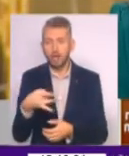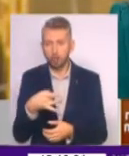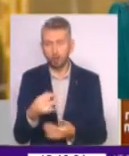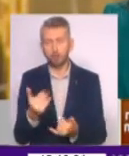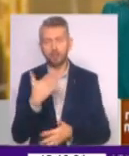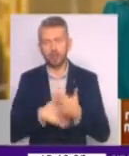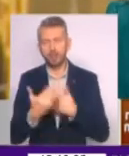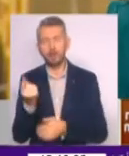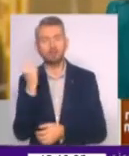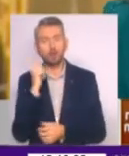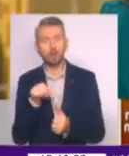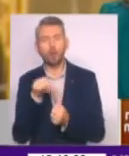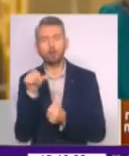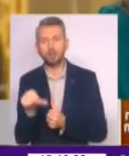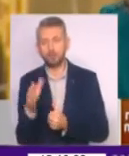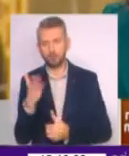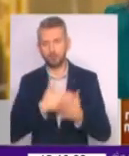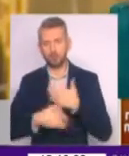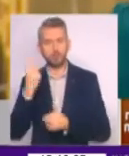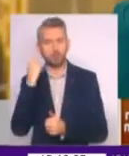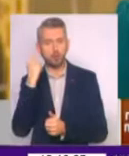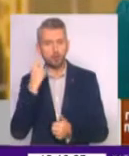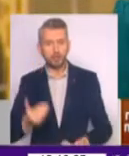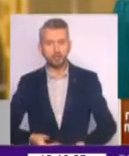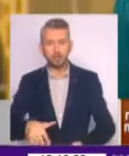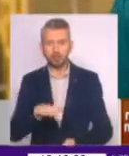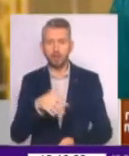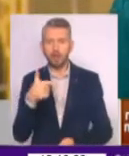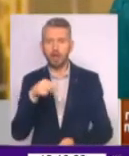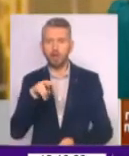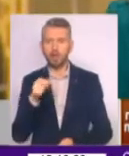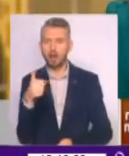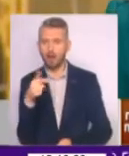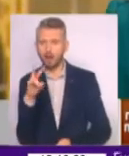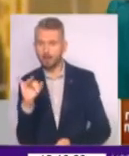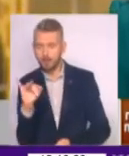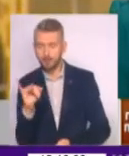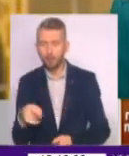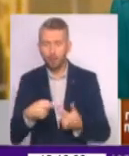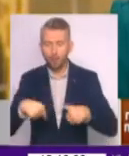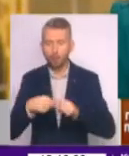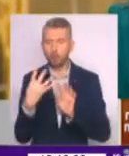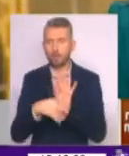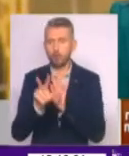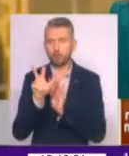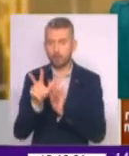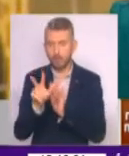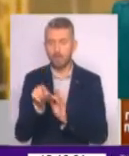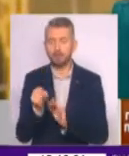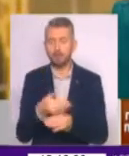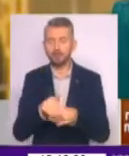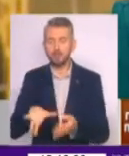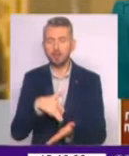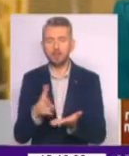вас почути. Особливо ми будемо раді почути саме жителів масиву Галагани. Будь ласка, округ номер 93, це профільно та частина міста,